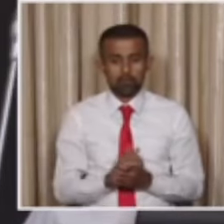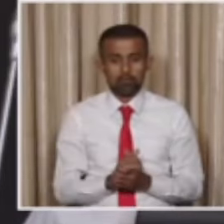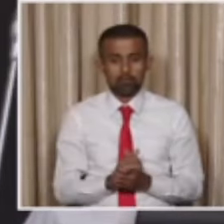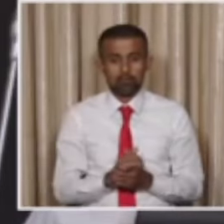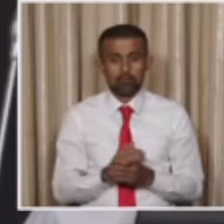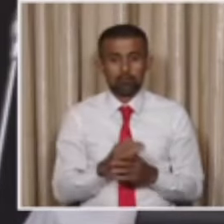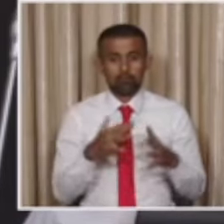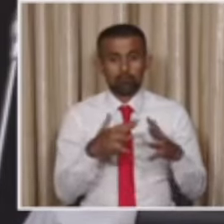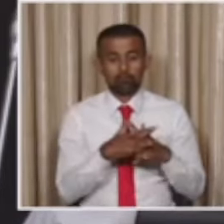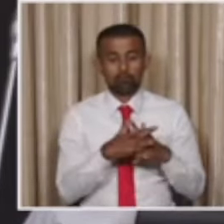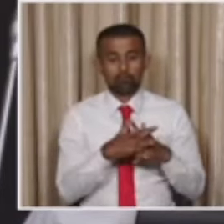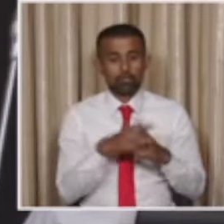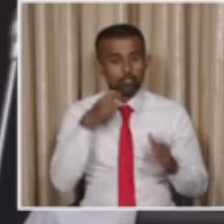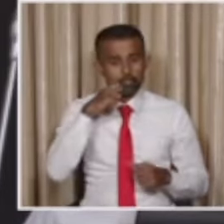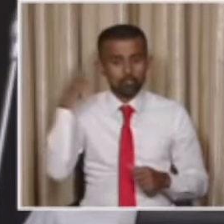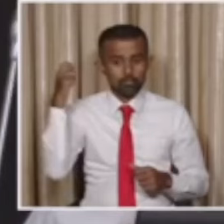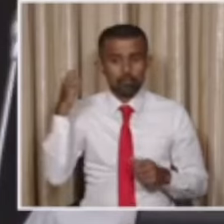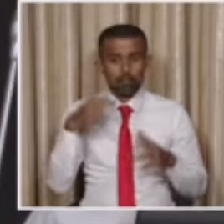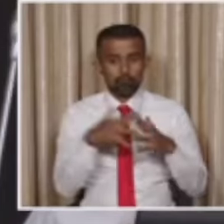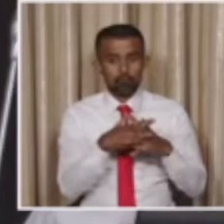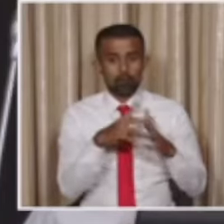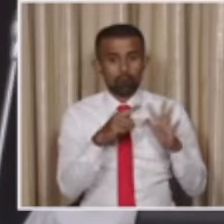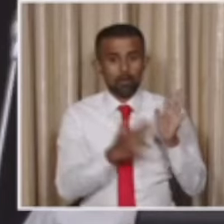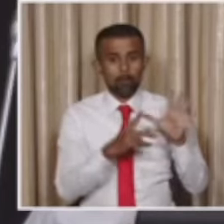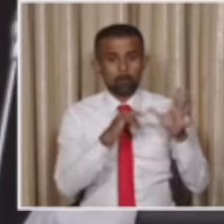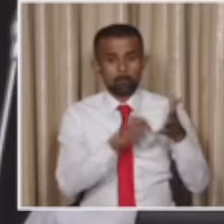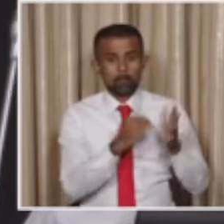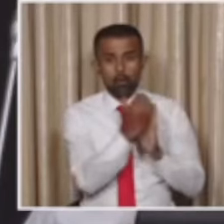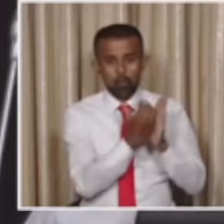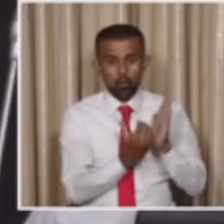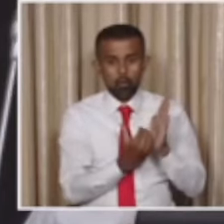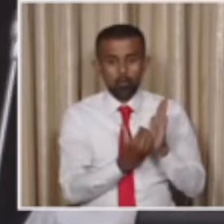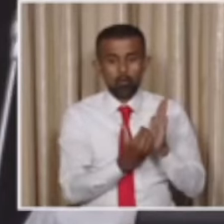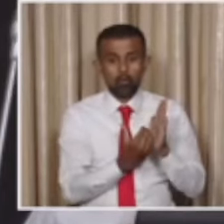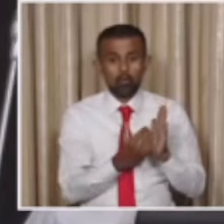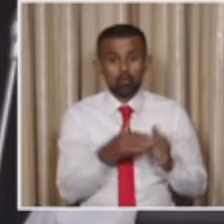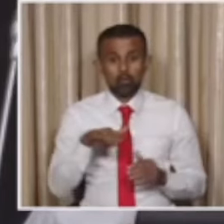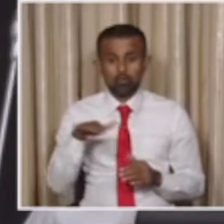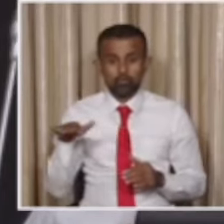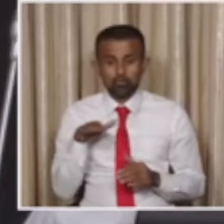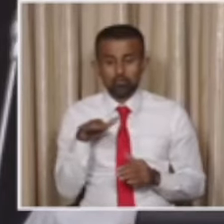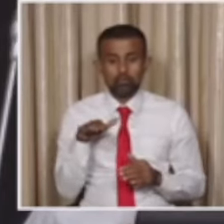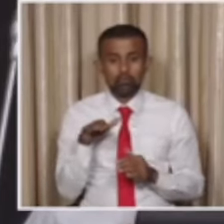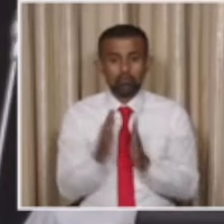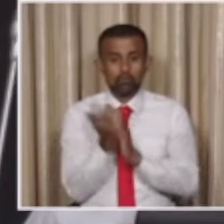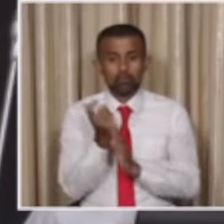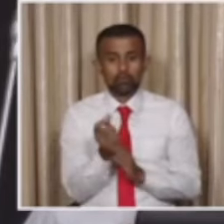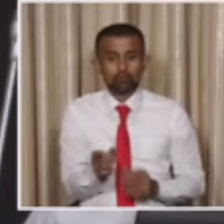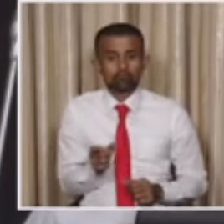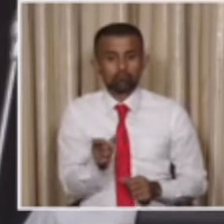වේමර්ස් කොන්ස්ටිටියුෂන් එකේ, ජර්මනියේ තිබුණ වේමර්ස් කොන්ස්ටිටියුෂන් එකේ සිවිල් රයිට්ස් චැප්ටර් එක